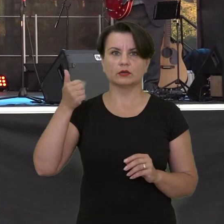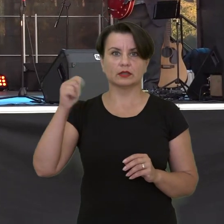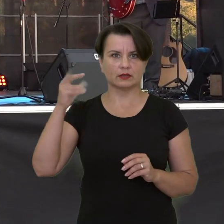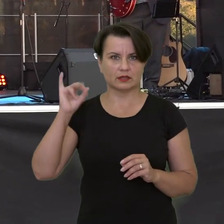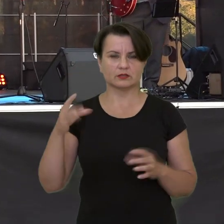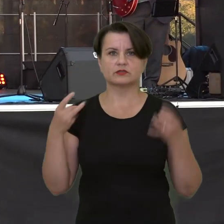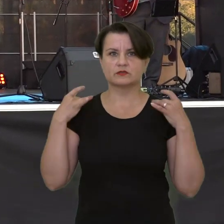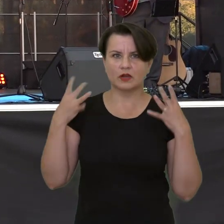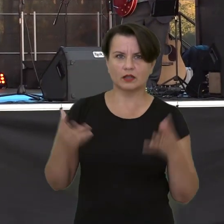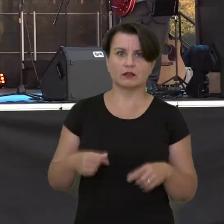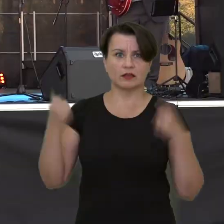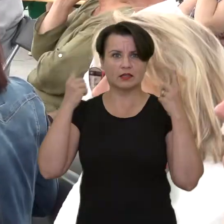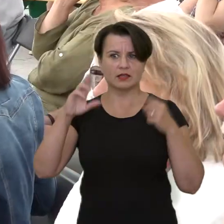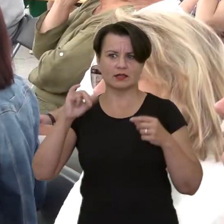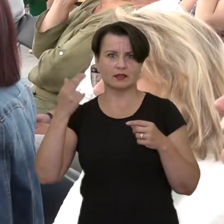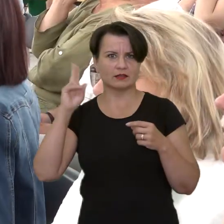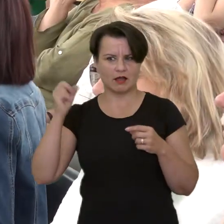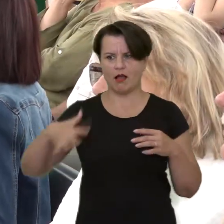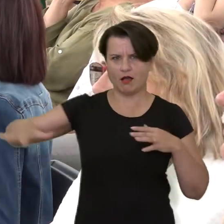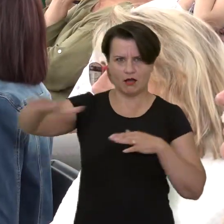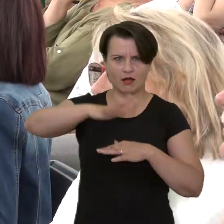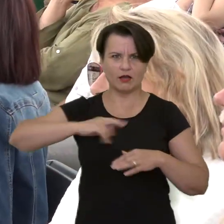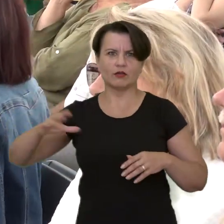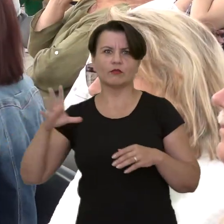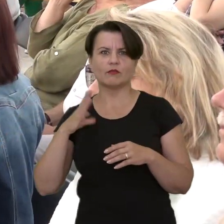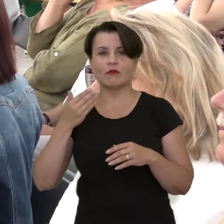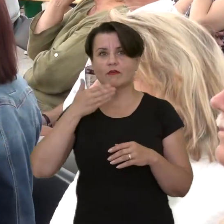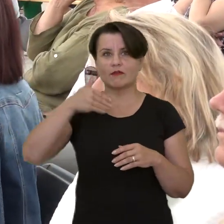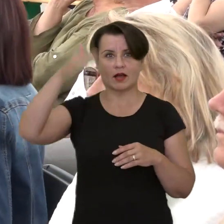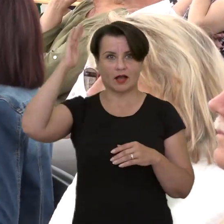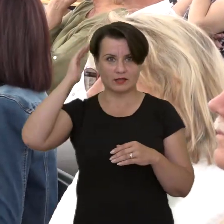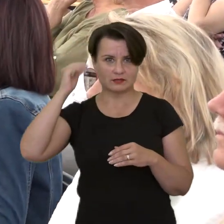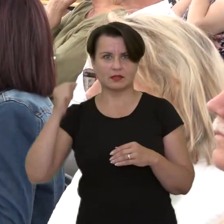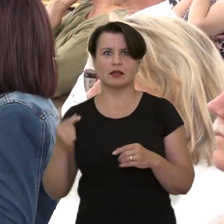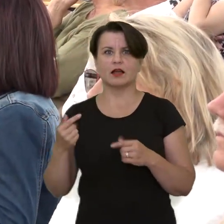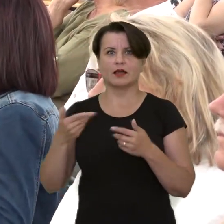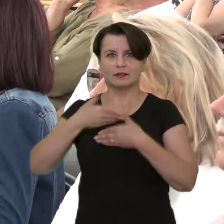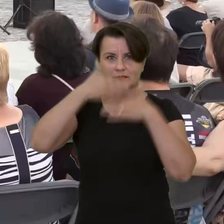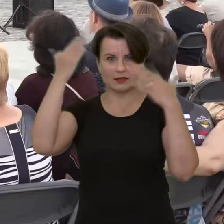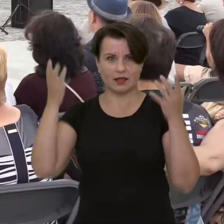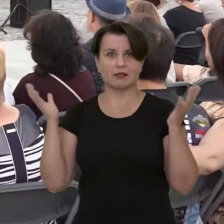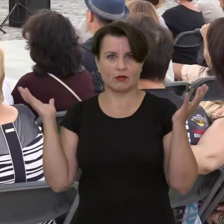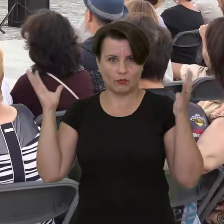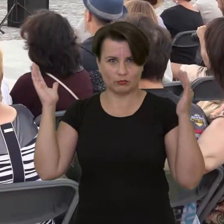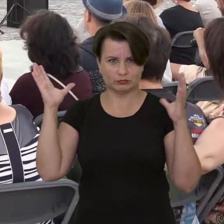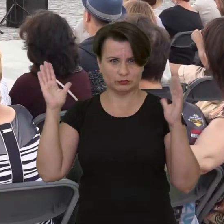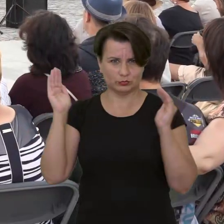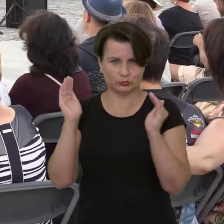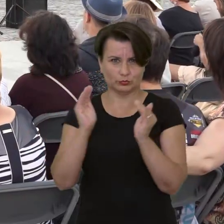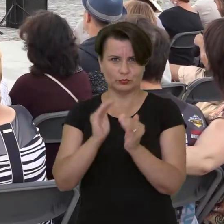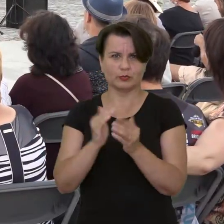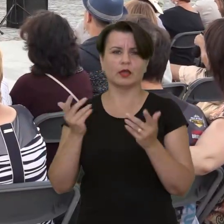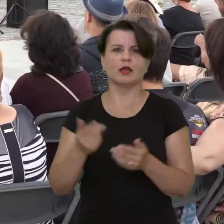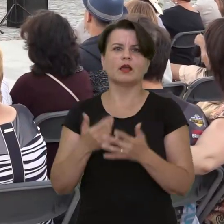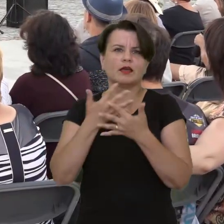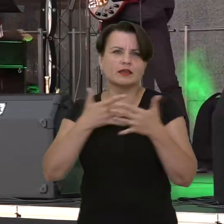Joninių šventės kulminacija didžiosios rinkos aikštėje vyko su vasaros saulėgrįžai būdingais ritualais. Po įvairiausių šalių